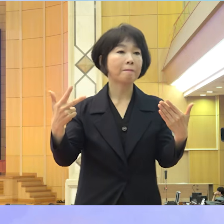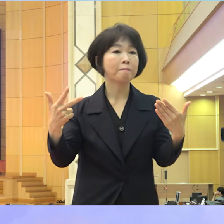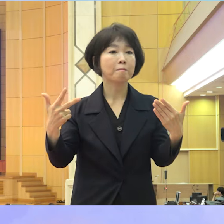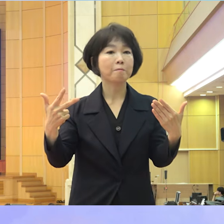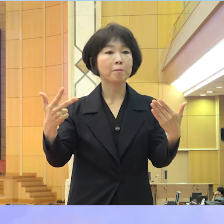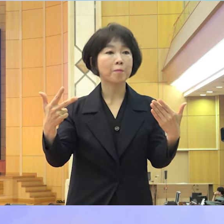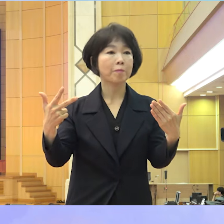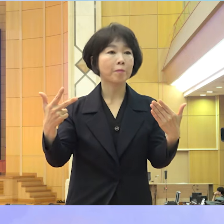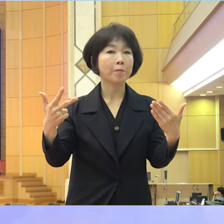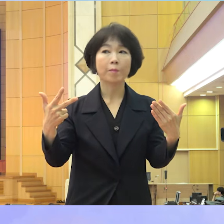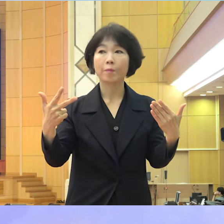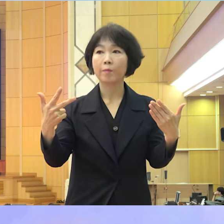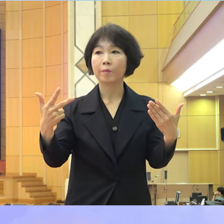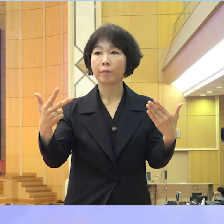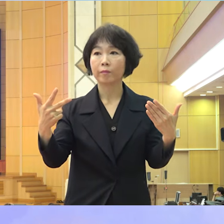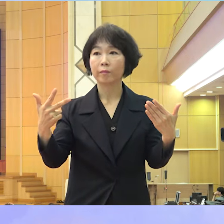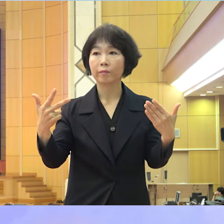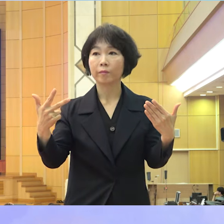157페이지입니다.